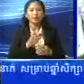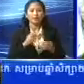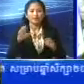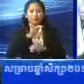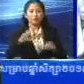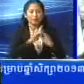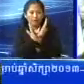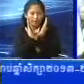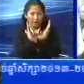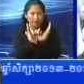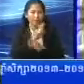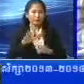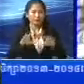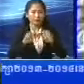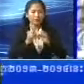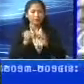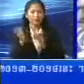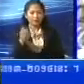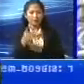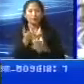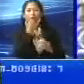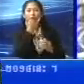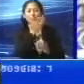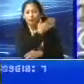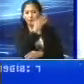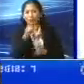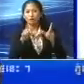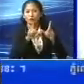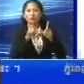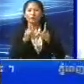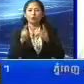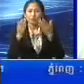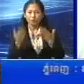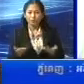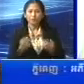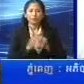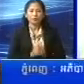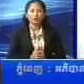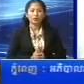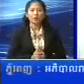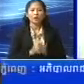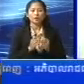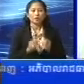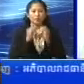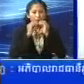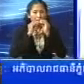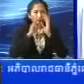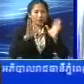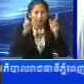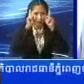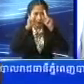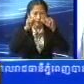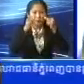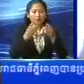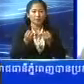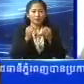ទប់ស្កាត់និងបង្ក្រាបបទល្មើសជលផលព្រៃឈើនិងដឹកជញ្ជូនលើសទម្ងន់កម្រិតកំណត់ក្នុងពិធីប្រកាសផ្សព្វផ្សាយឯកឧត្តមអបអរនាយ